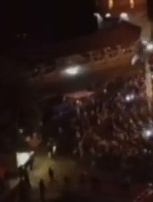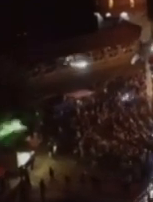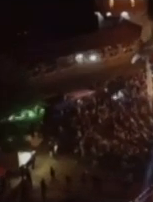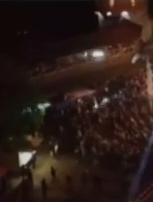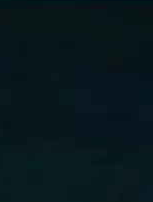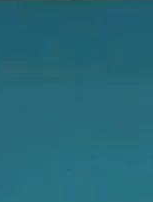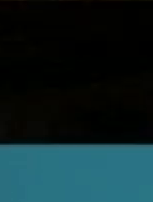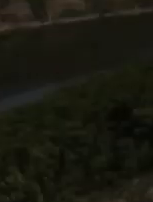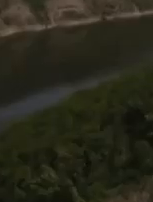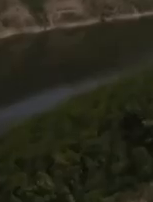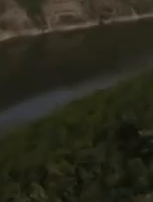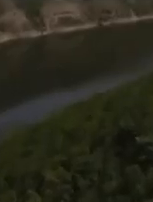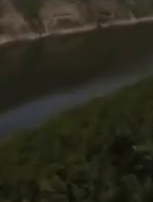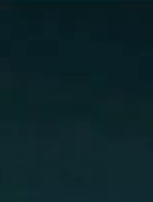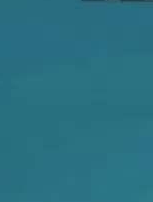Музика